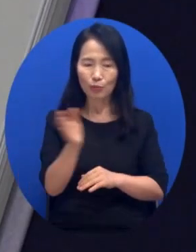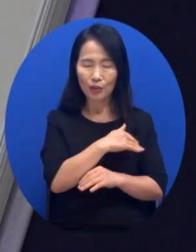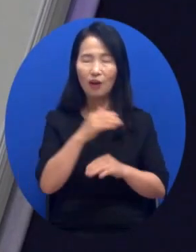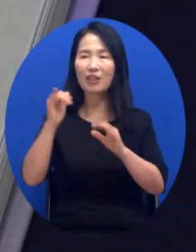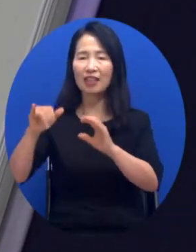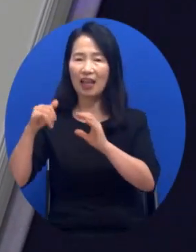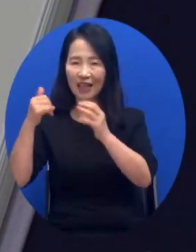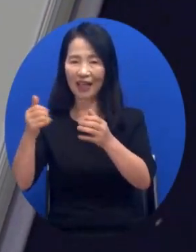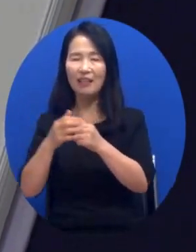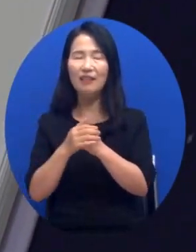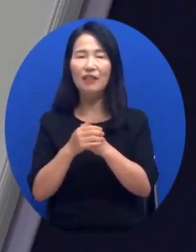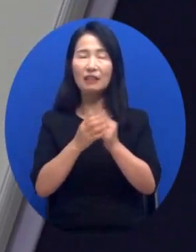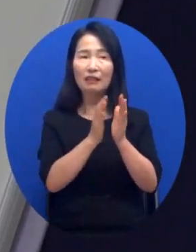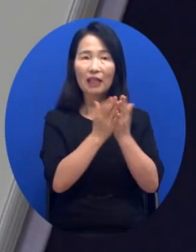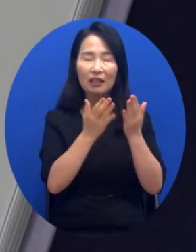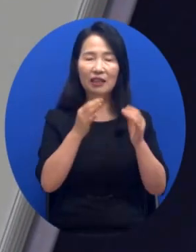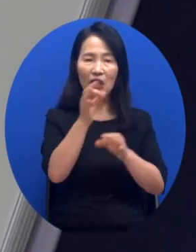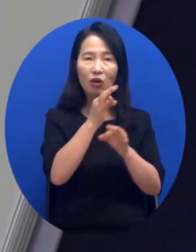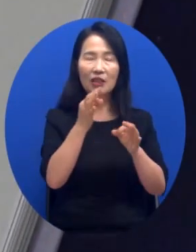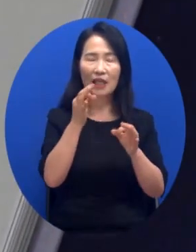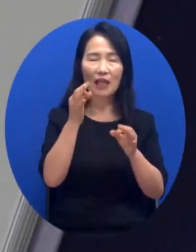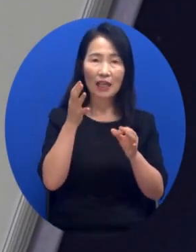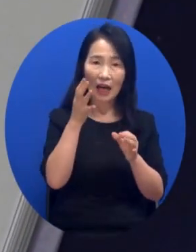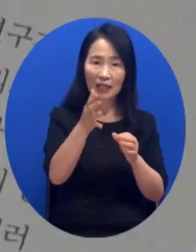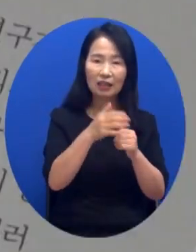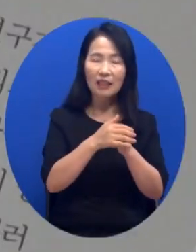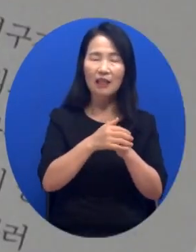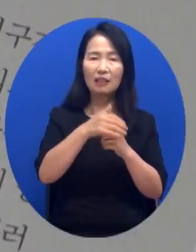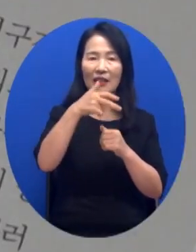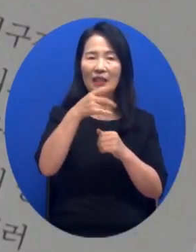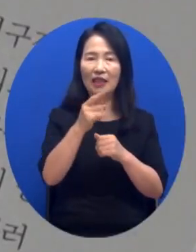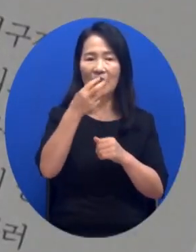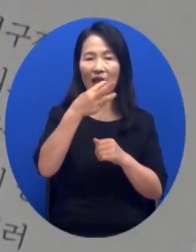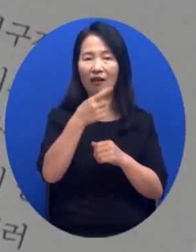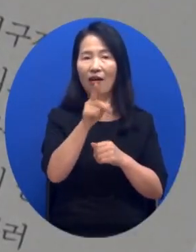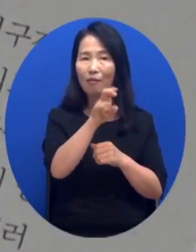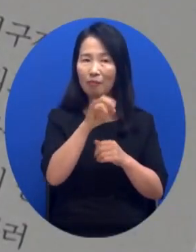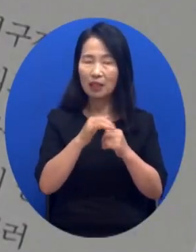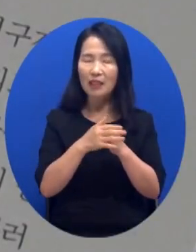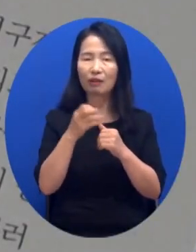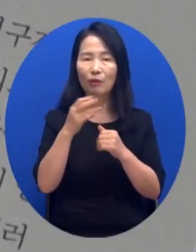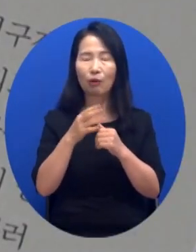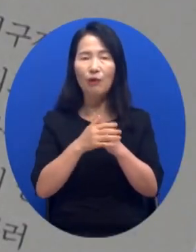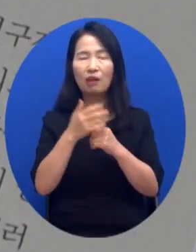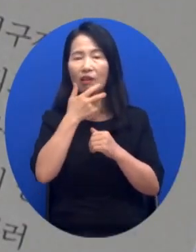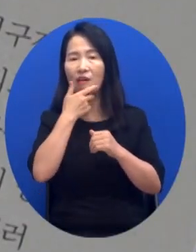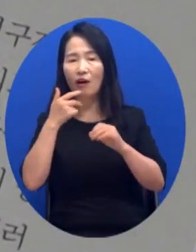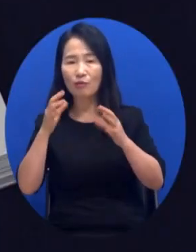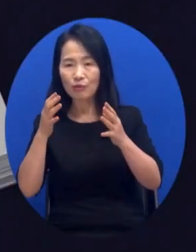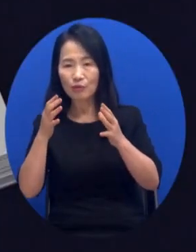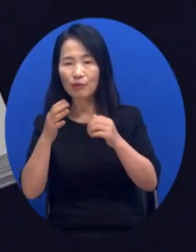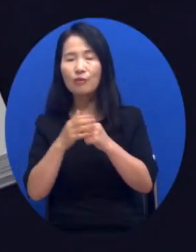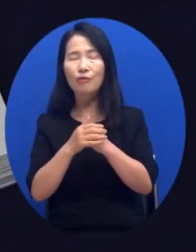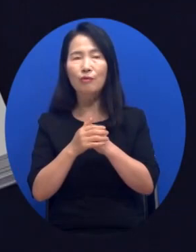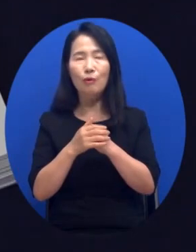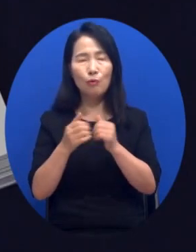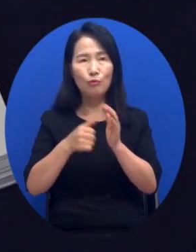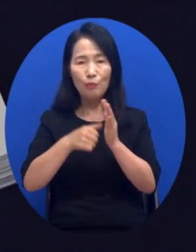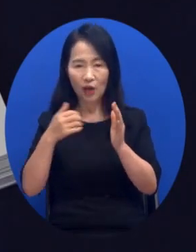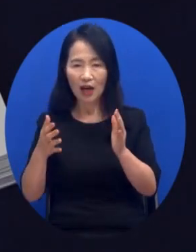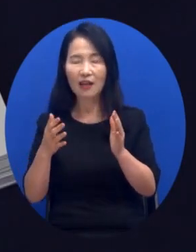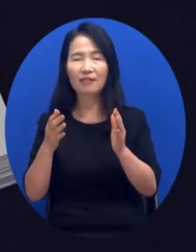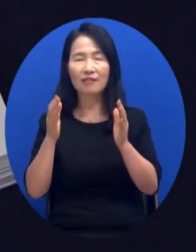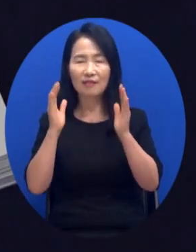책은 세계적인 경제학자인 제러미 리프킨, 영국 케임브리지 대학교 장하준 교수 등의 석학들과